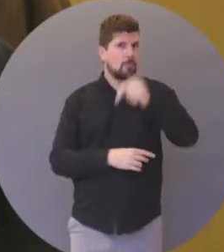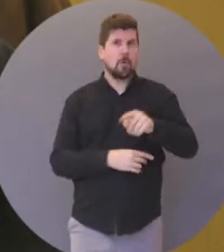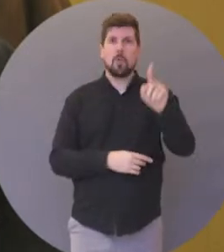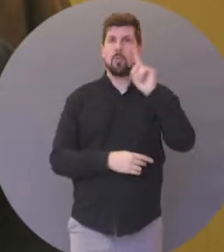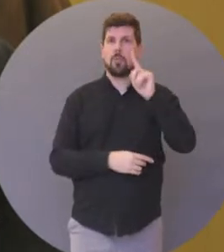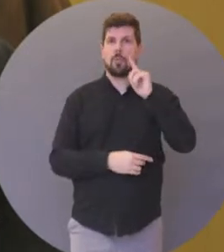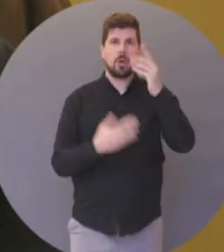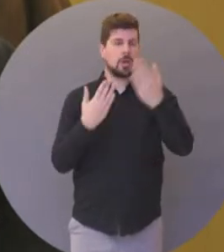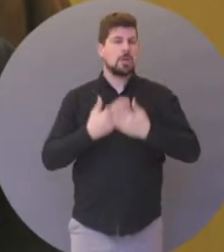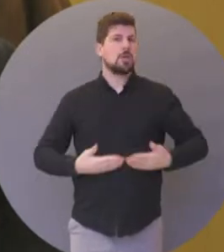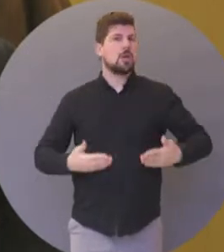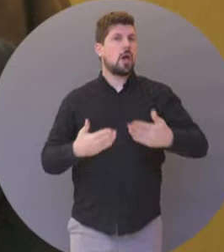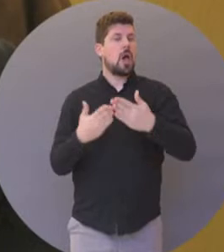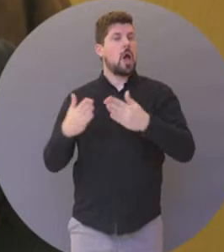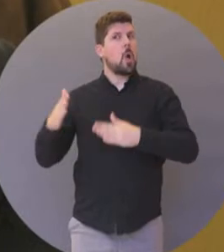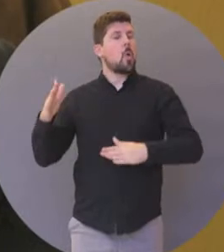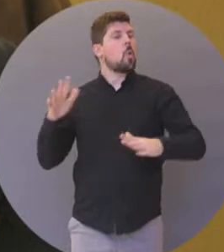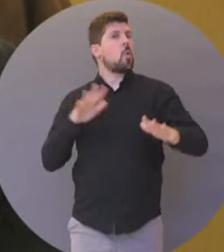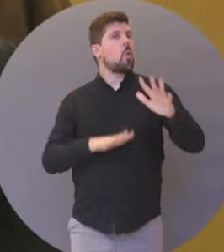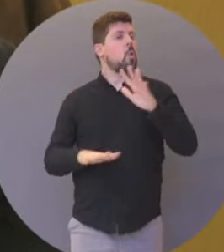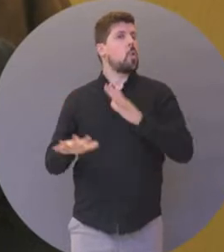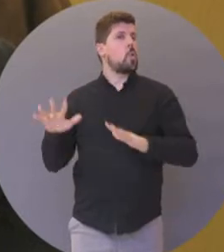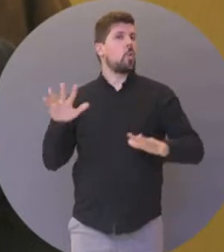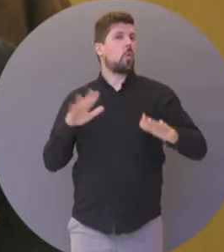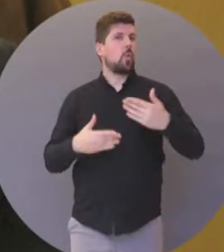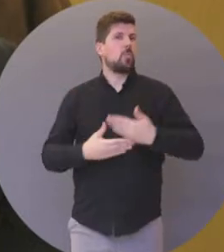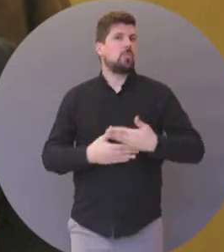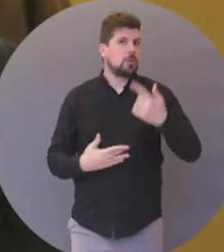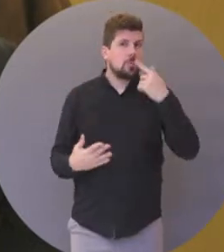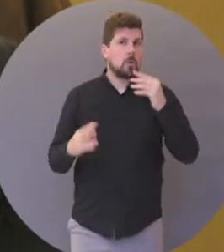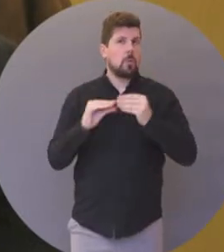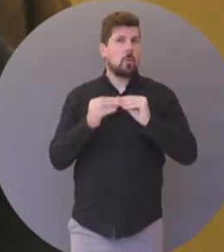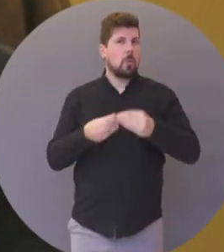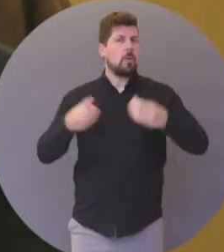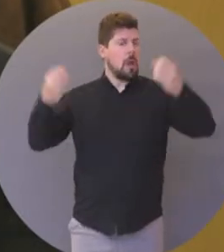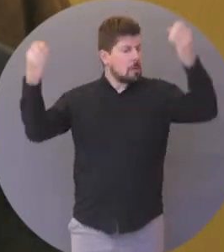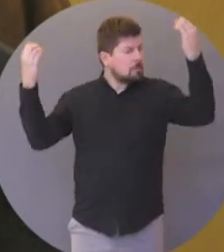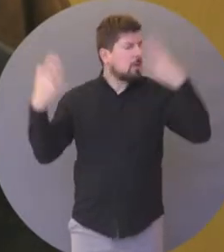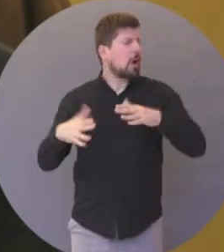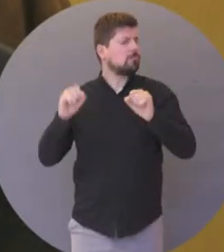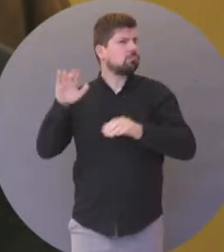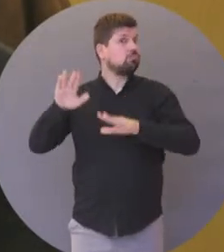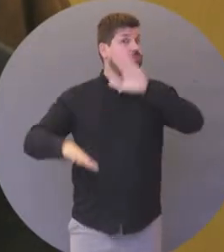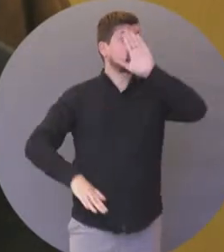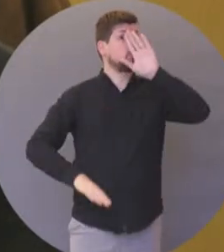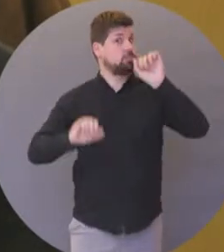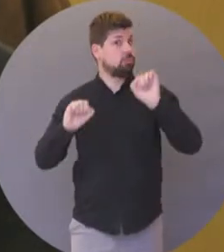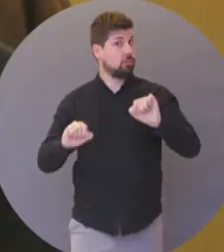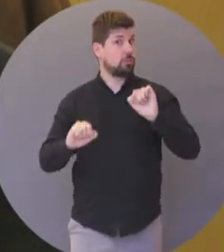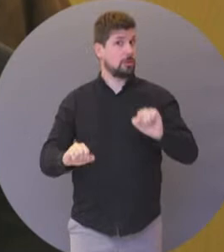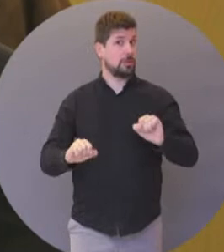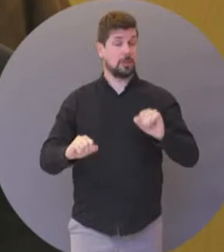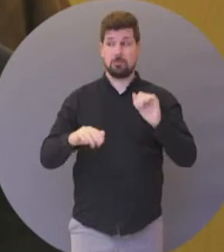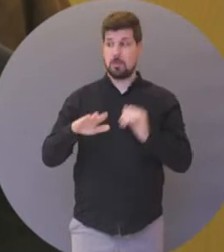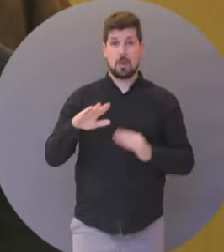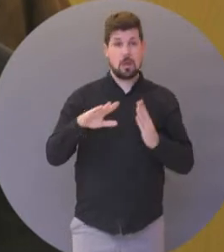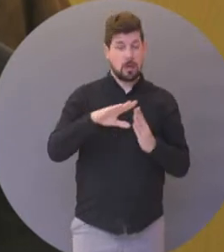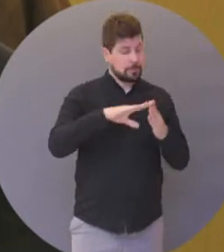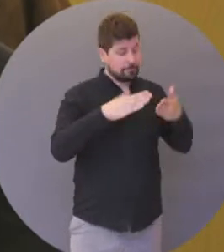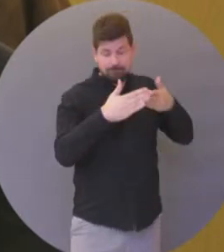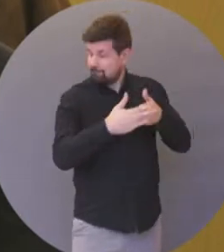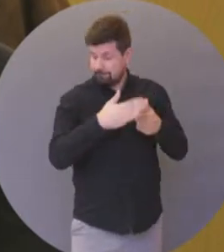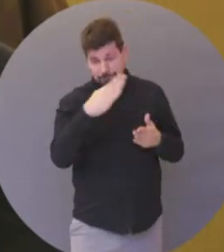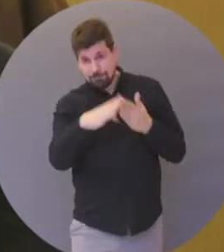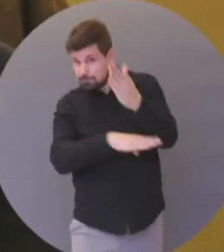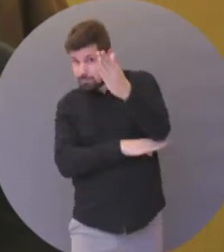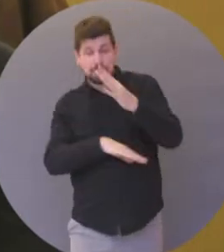extrêmement haut et que nous sommes pas sûr en réalité de pouvoir le franchir même collectivement